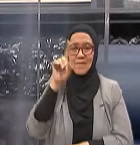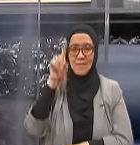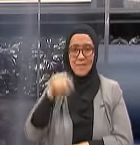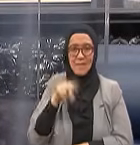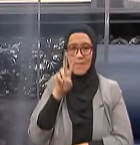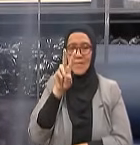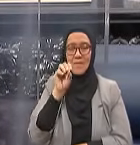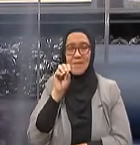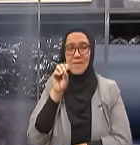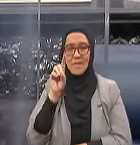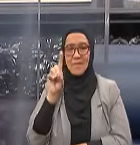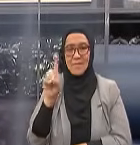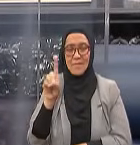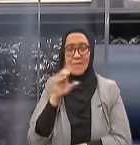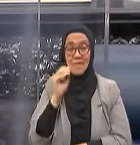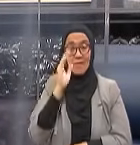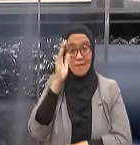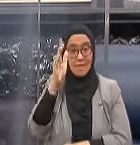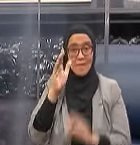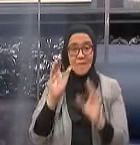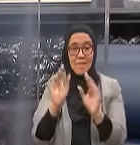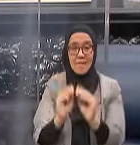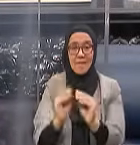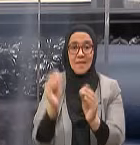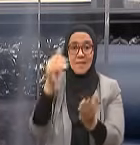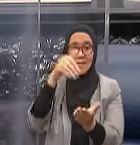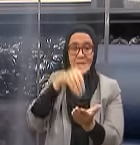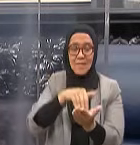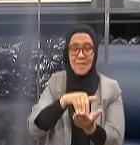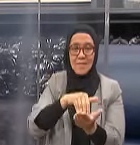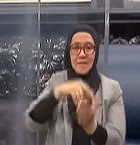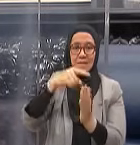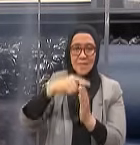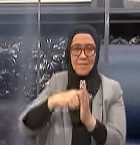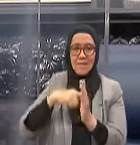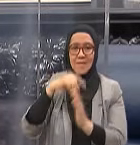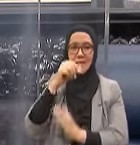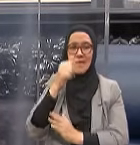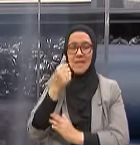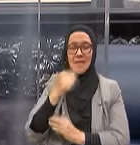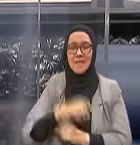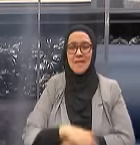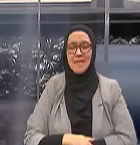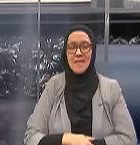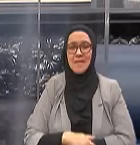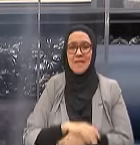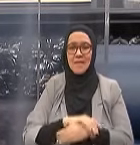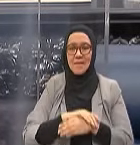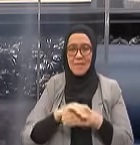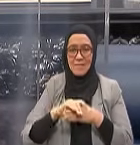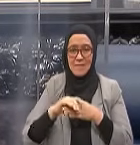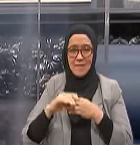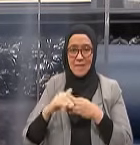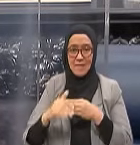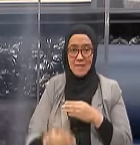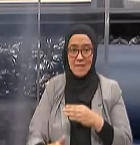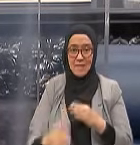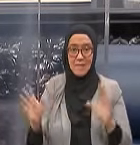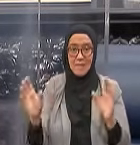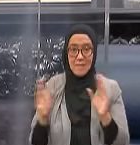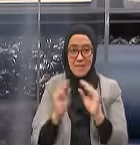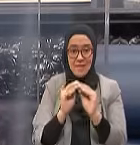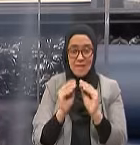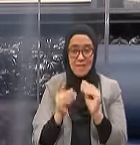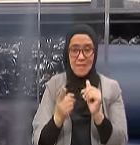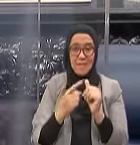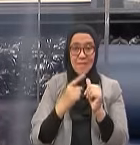kamu sholat semula pada Toba yaitu selesai saja manfaat terutama panggal